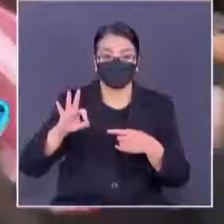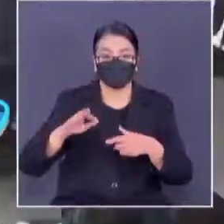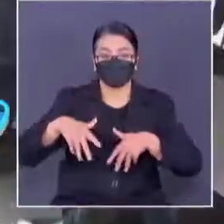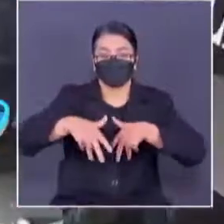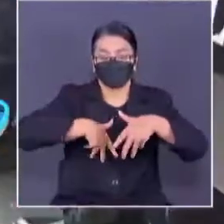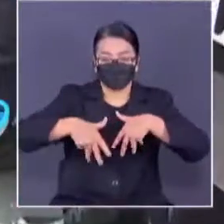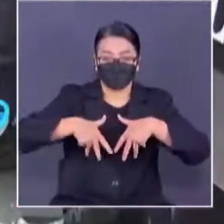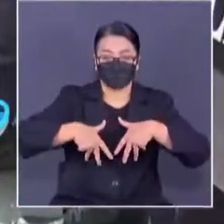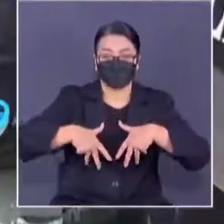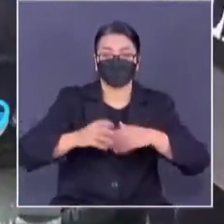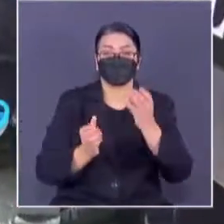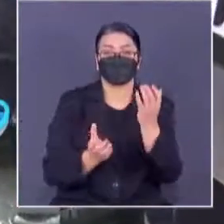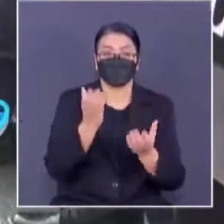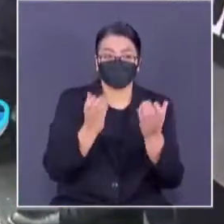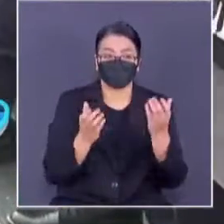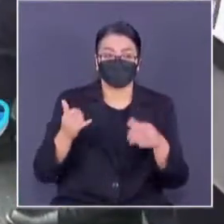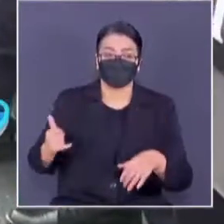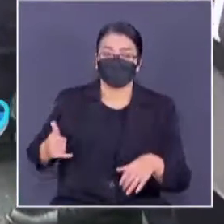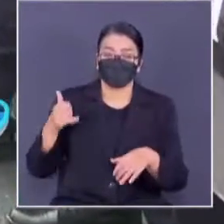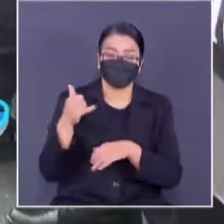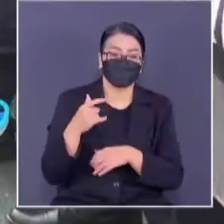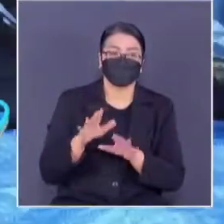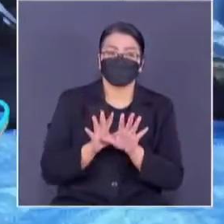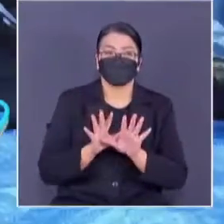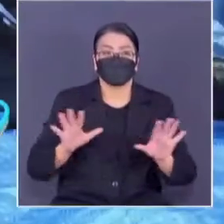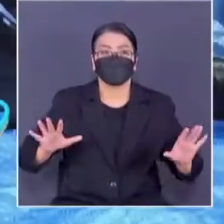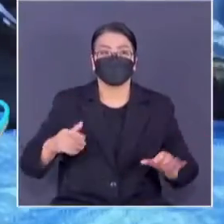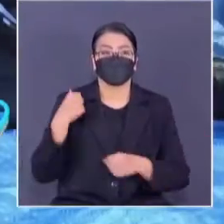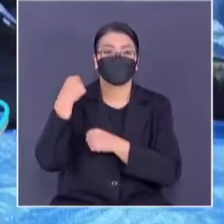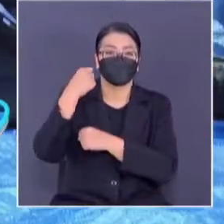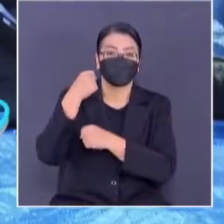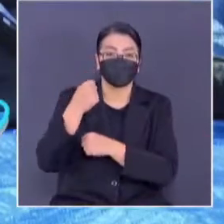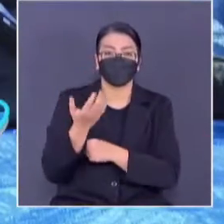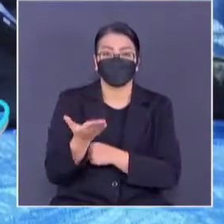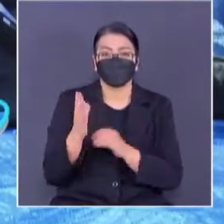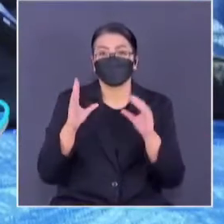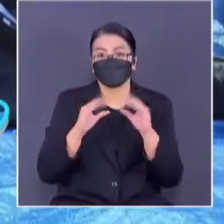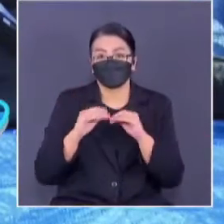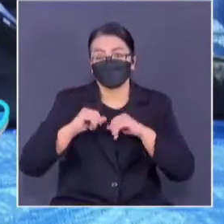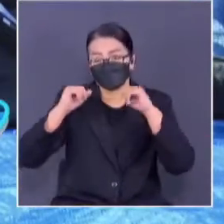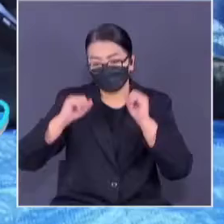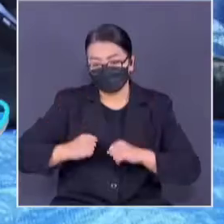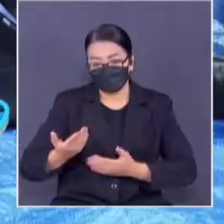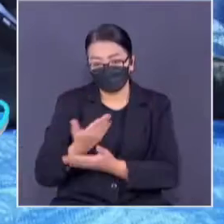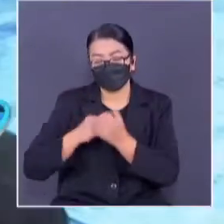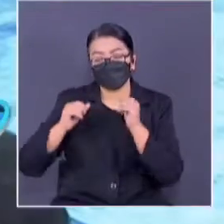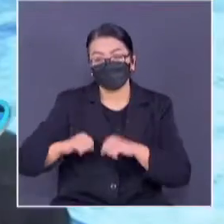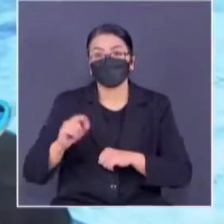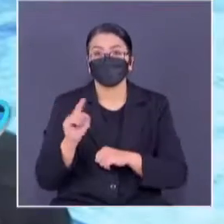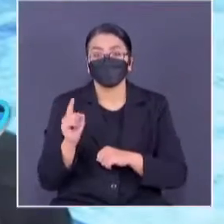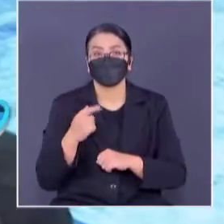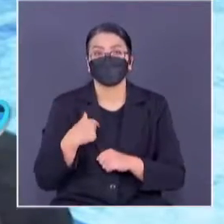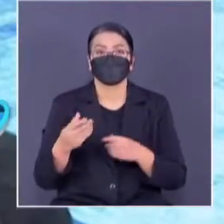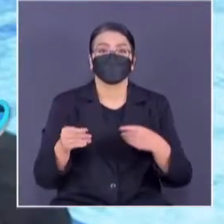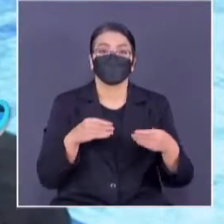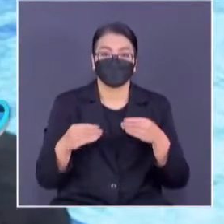มหรือ P-Move ได้เคลื่อนขบวนมาปักหลักเพื่อรอฟังคำตอบจากที่ประชุมครม.ครับแล้วบรรยากาศนั้นผ่